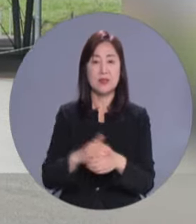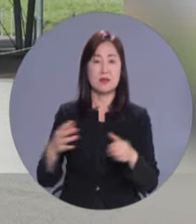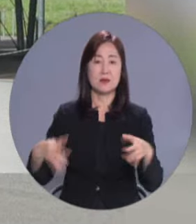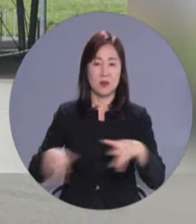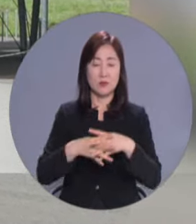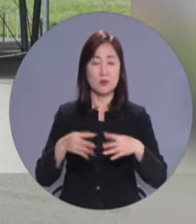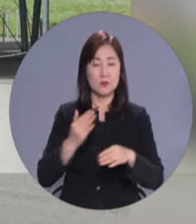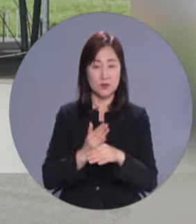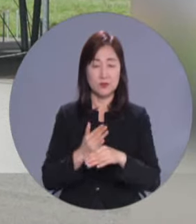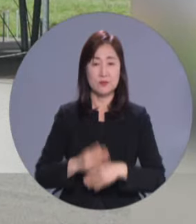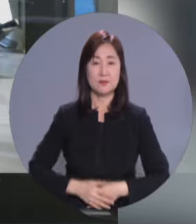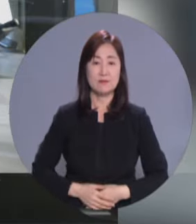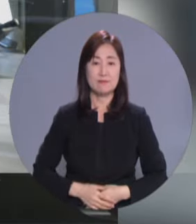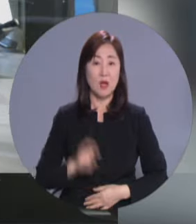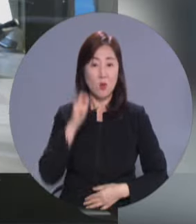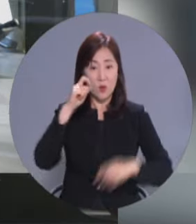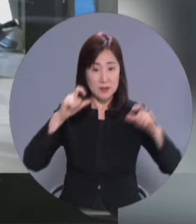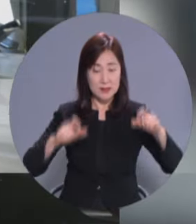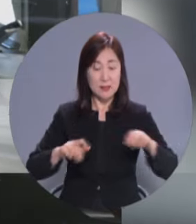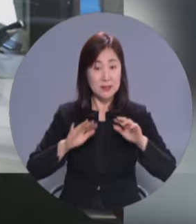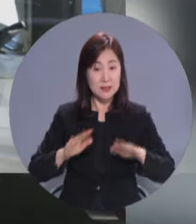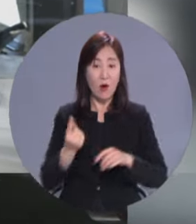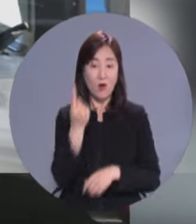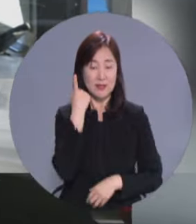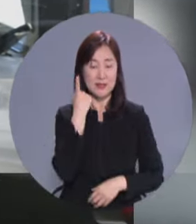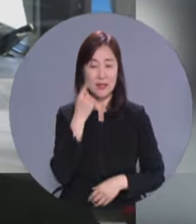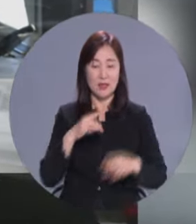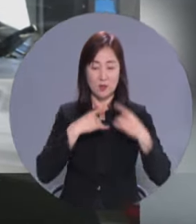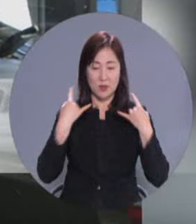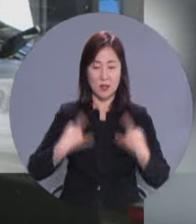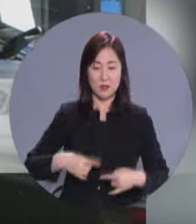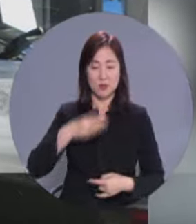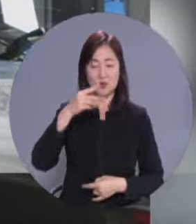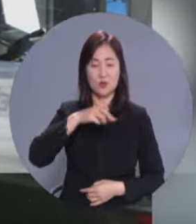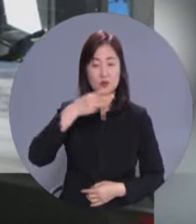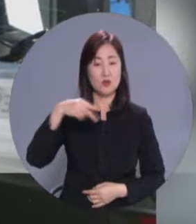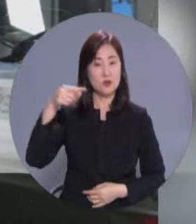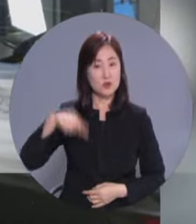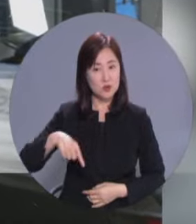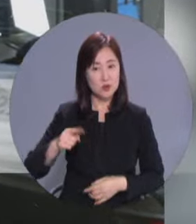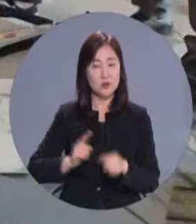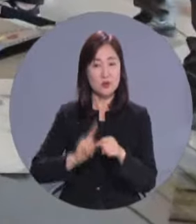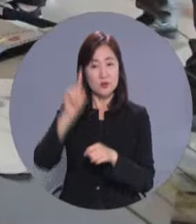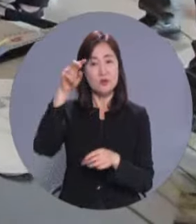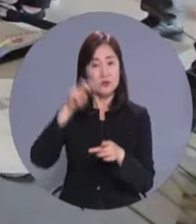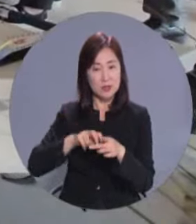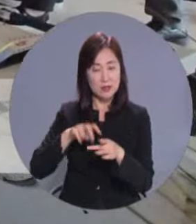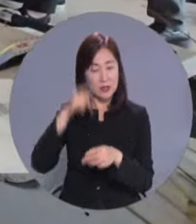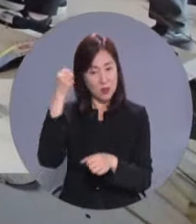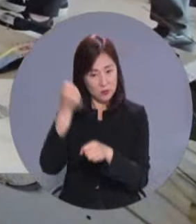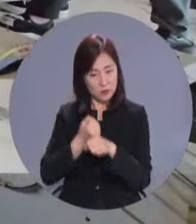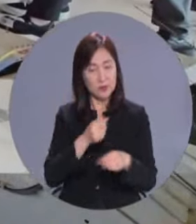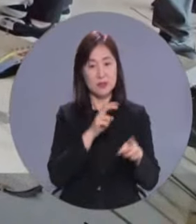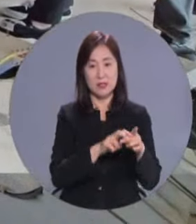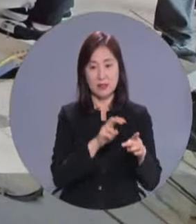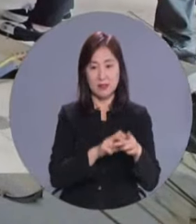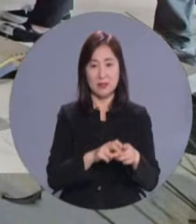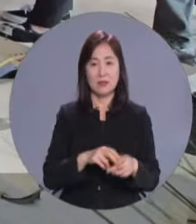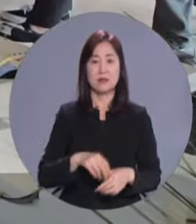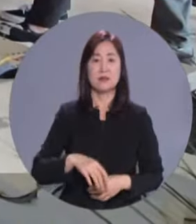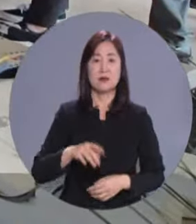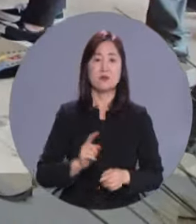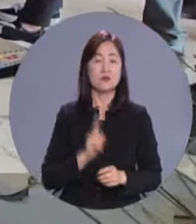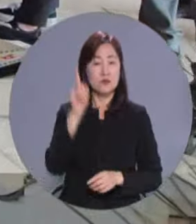했습니다 고흥군은 현지 시각으로 어제 프랑스 툴루즈에 있는 프랑스 국립우주 연구센터와 시티 오브